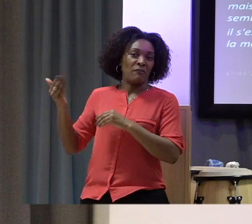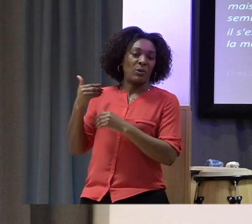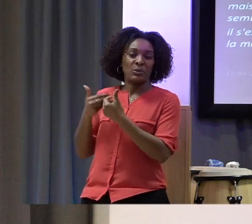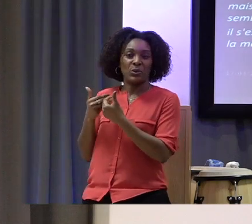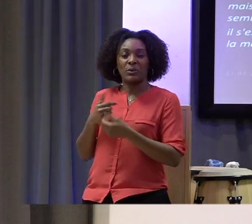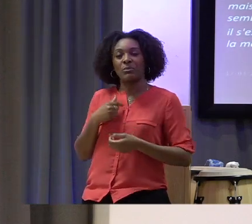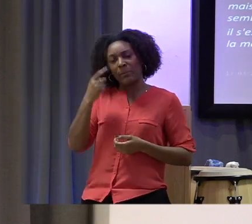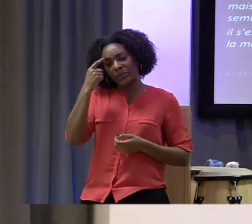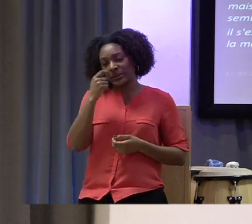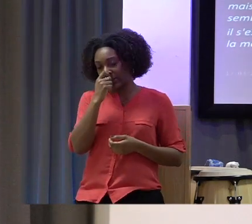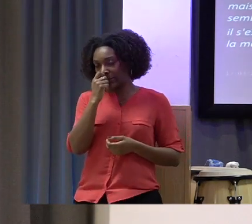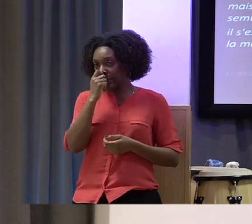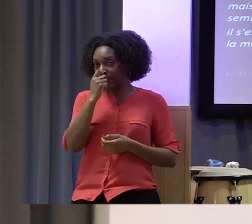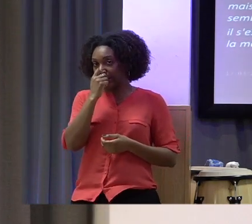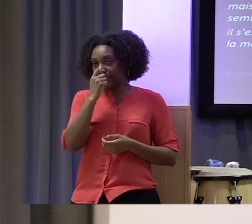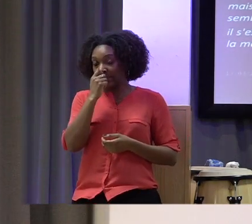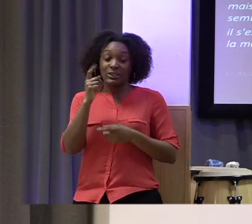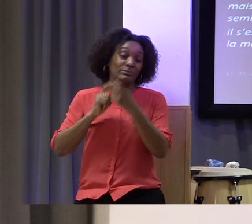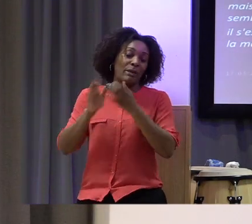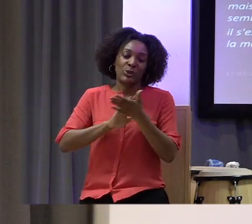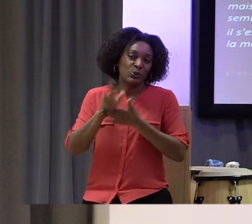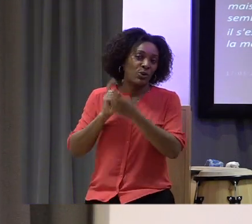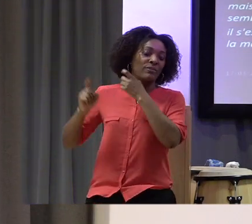au témoignage de Salomon, mais je reviens là-dessus.